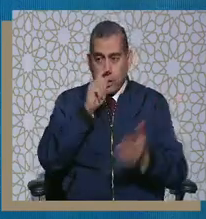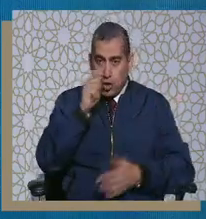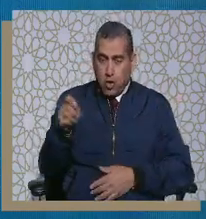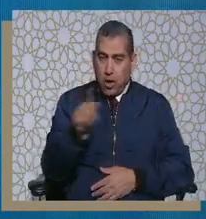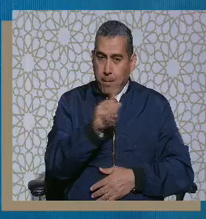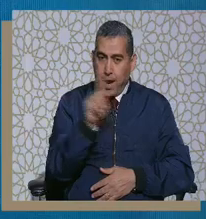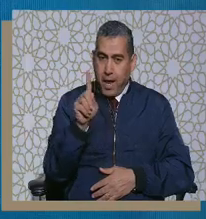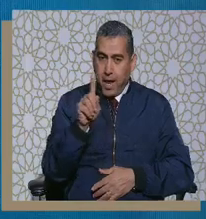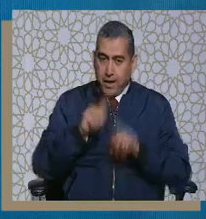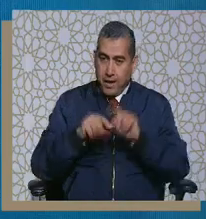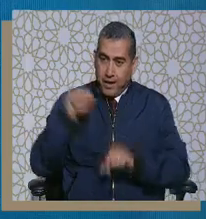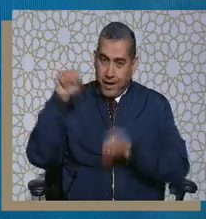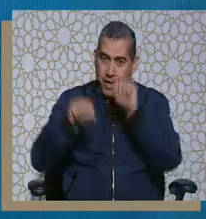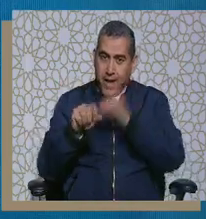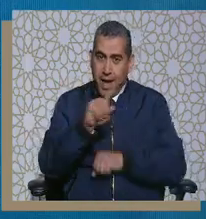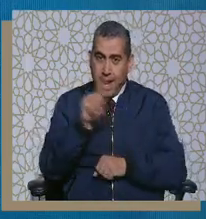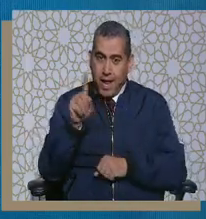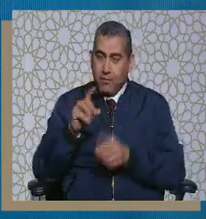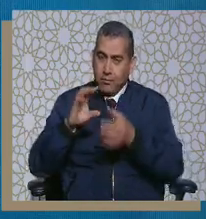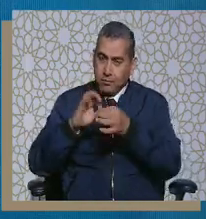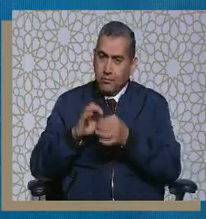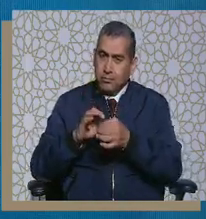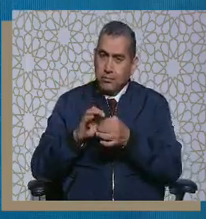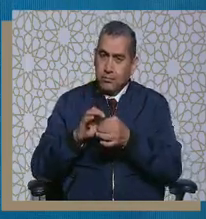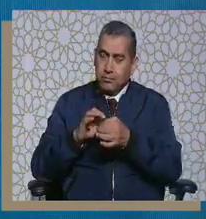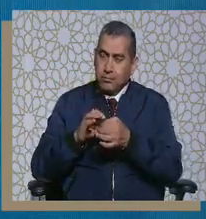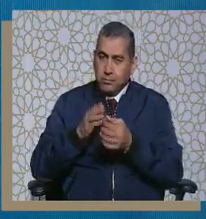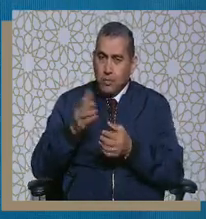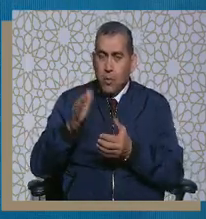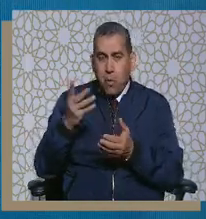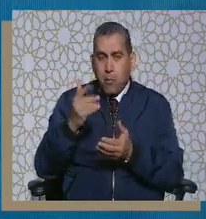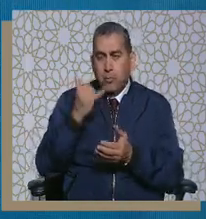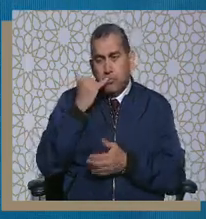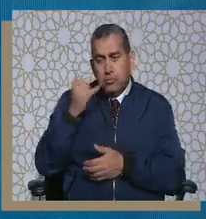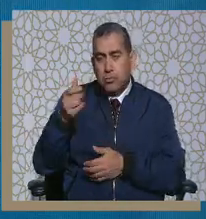ولا تجور على حد، وواصلهم ولو حتى باتصال تليفون. نعم.